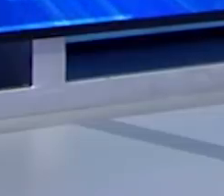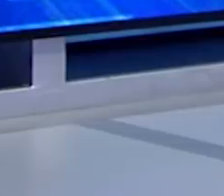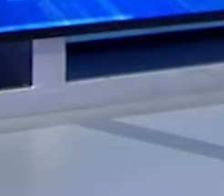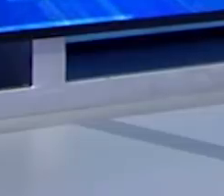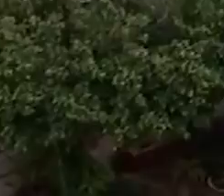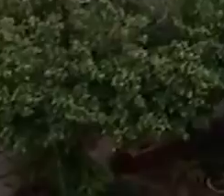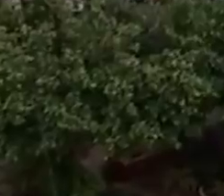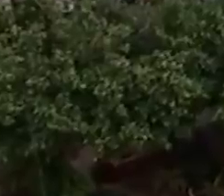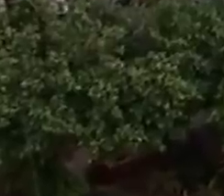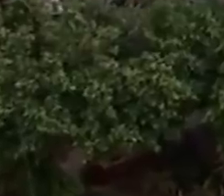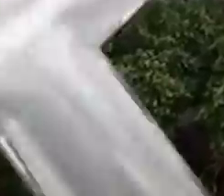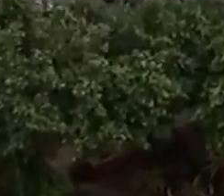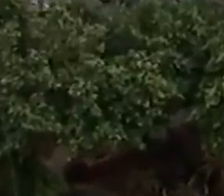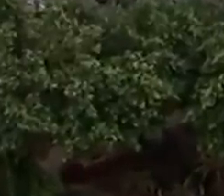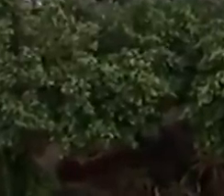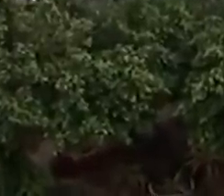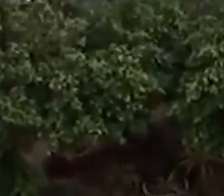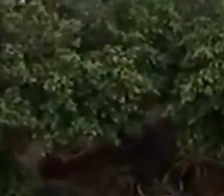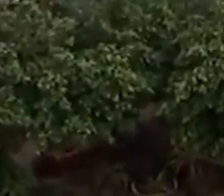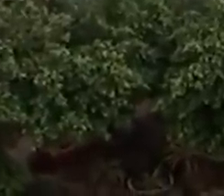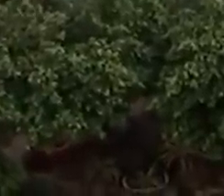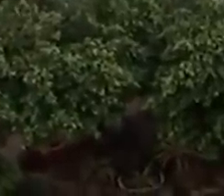Abderrahman.